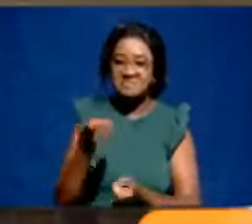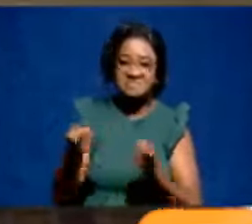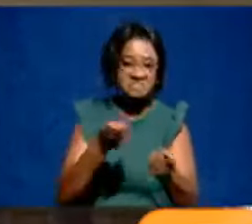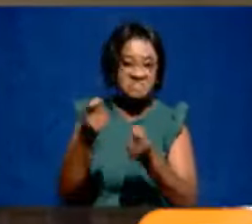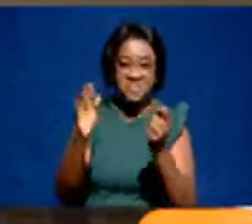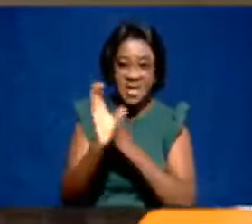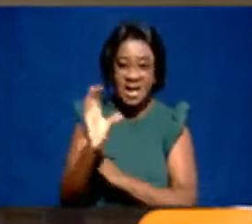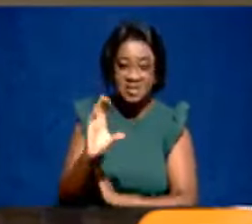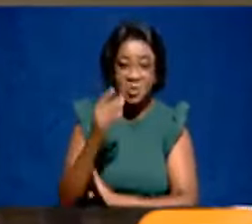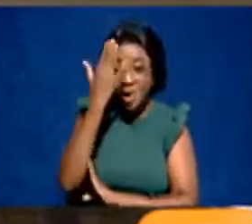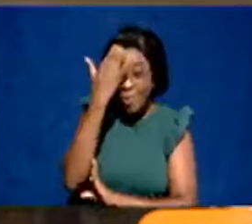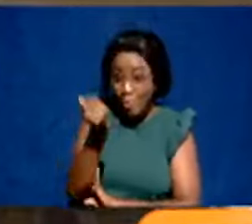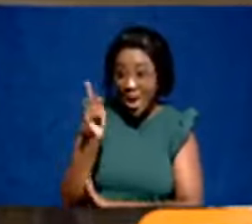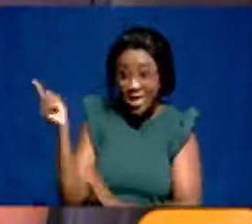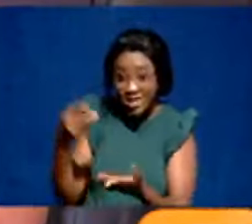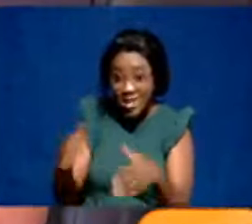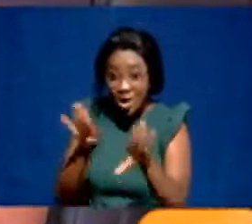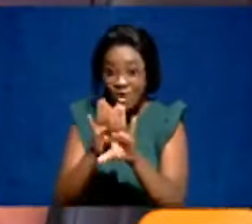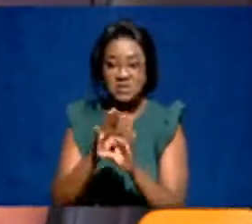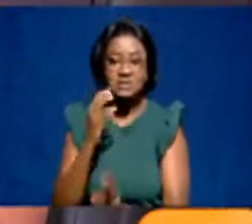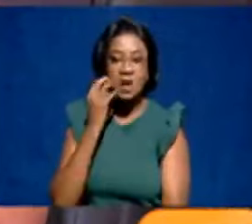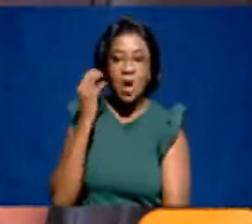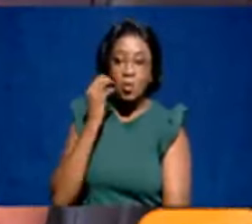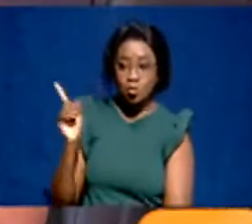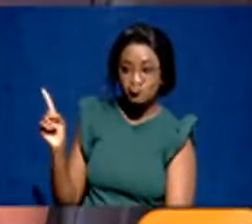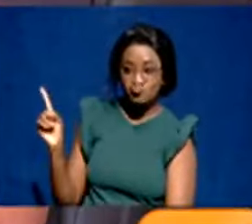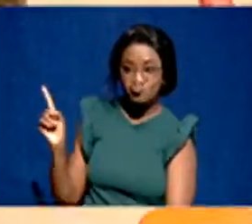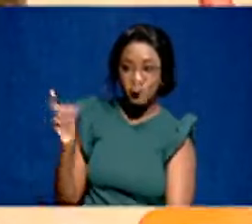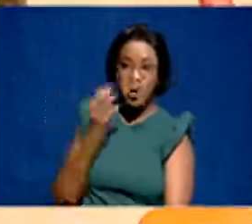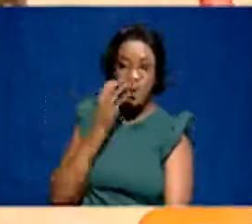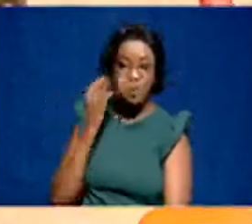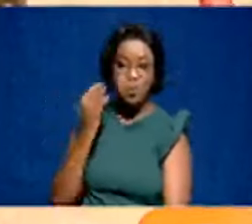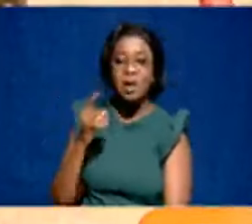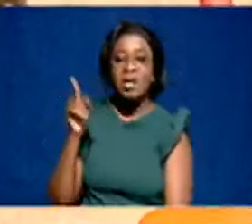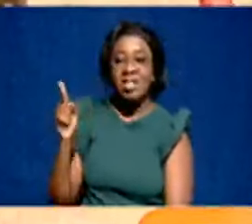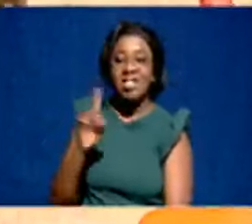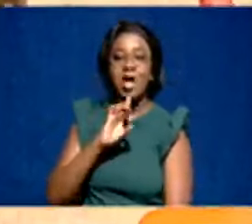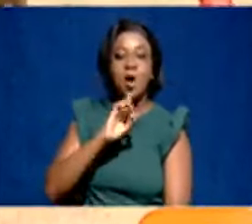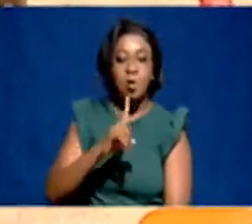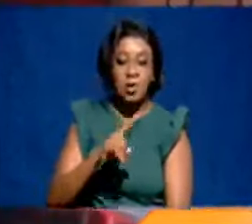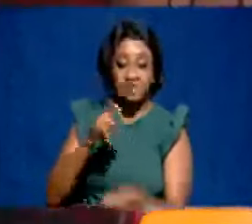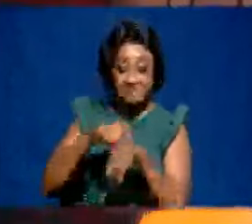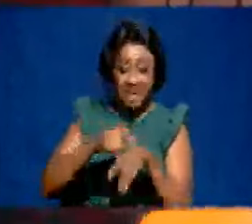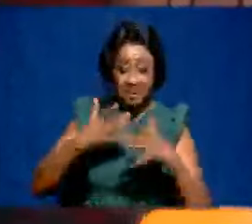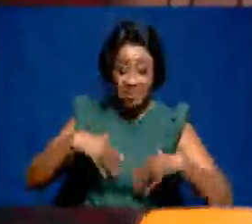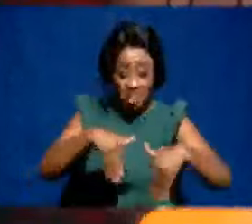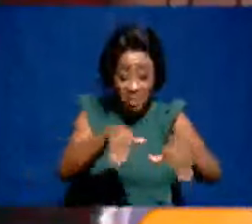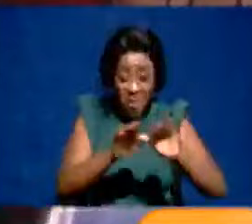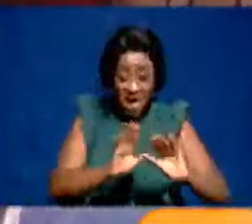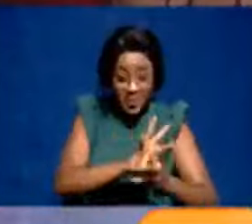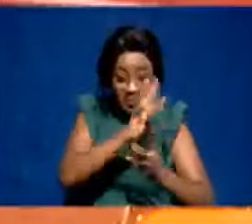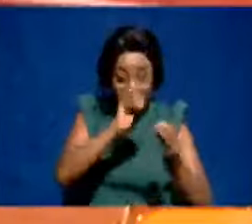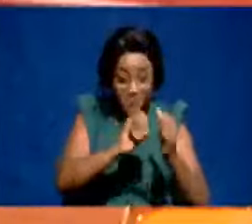Hatua hii ilifuatia agizo la gavana ani Waiguru wakati wa mazishi ya watu 17